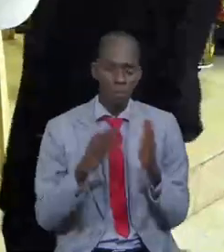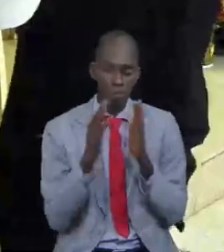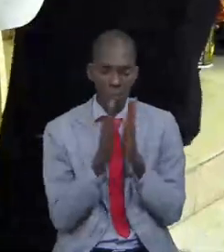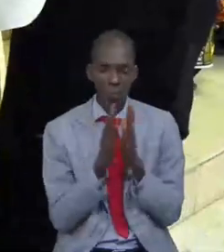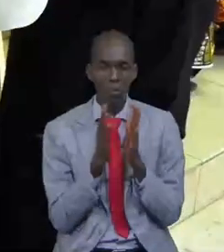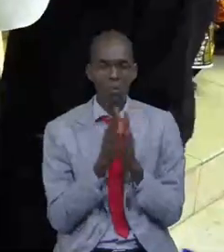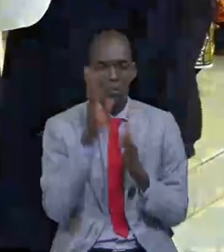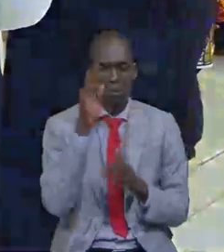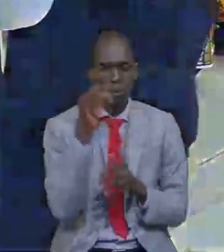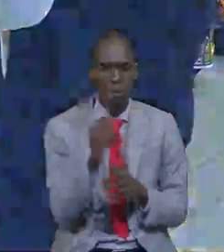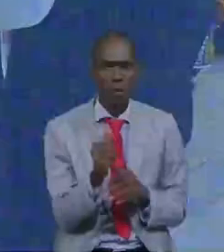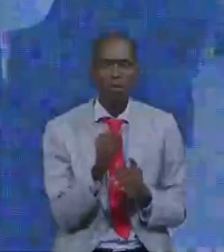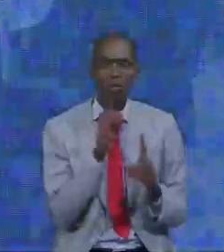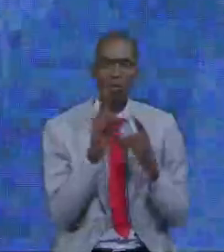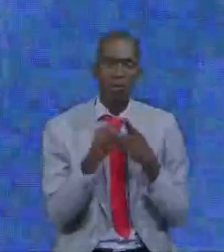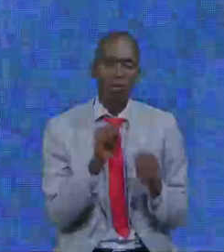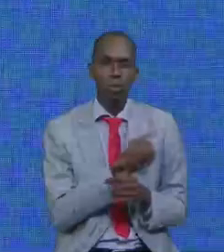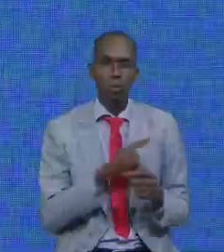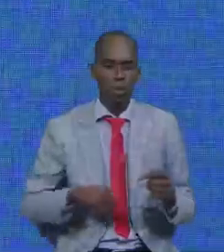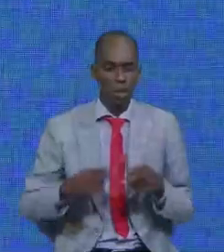L'homme de Dieu reviendra bientôt.